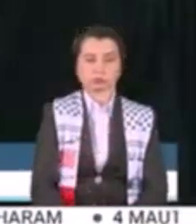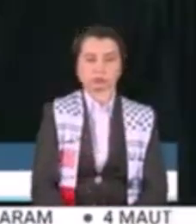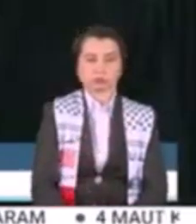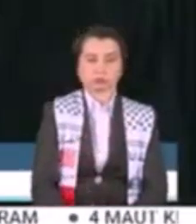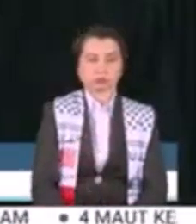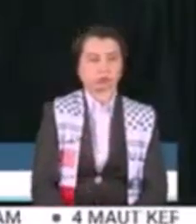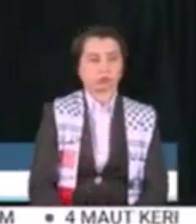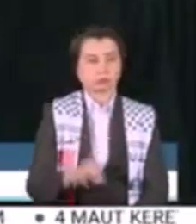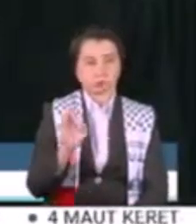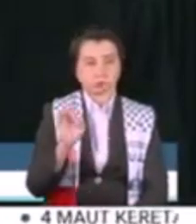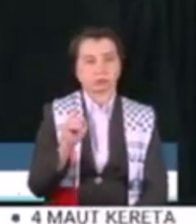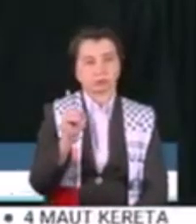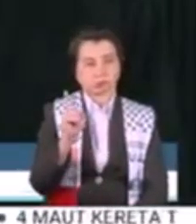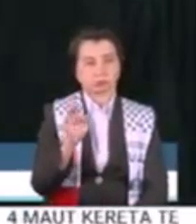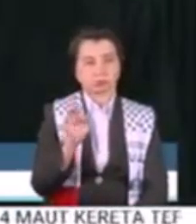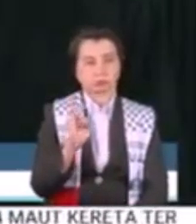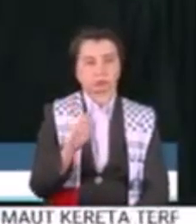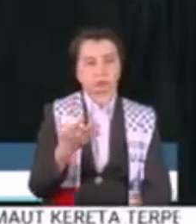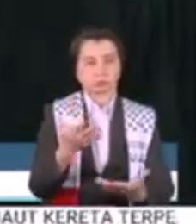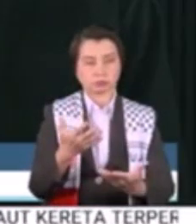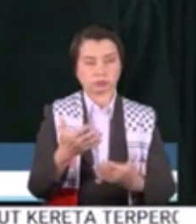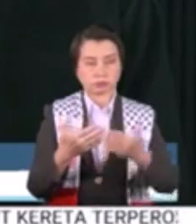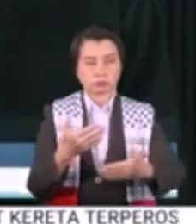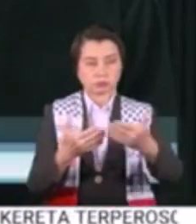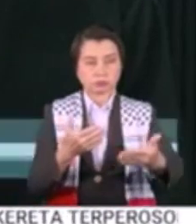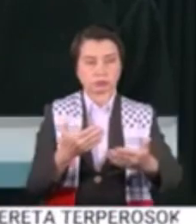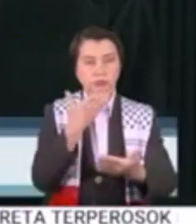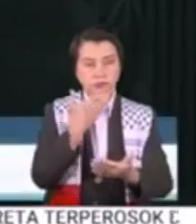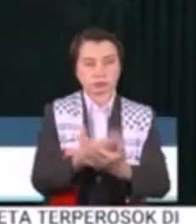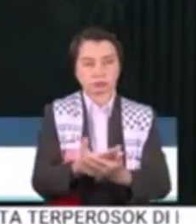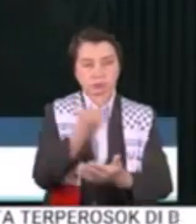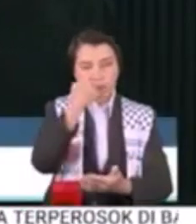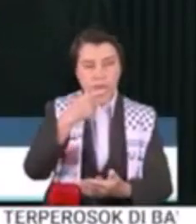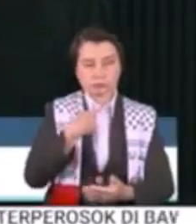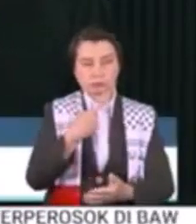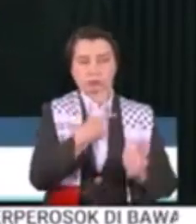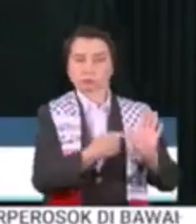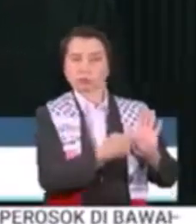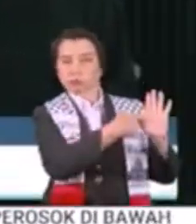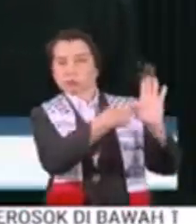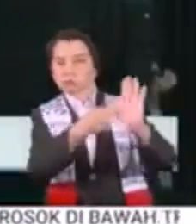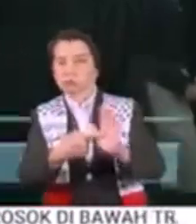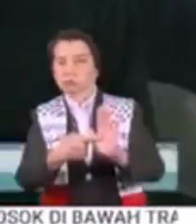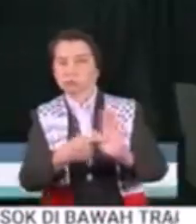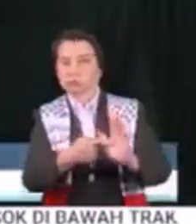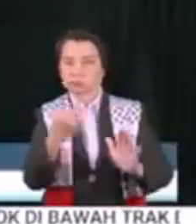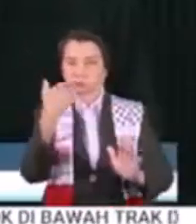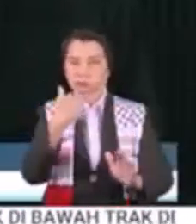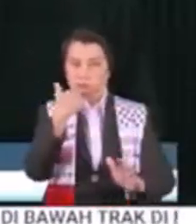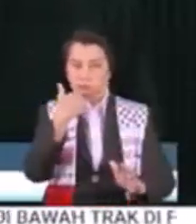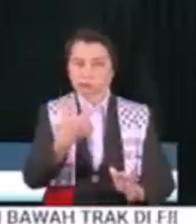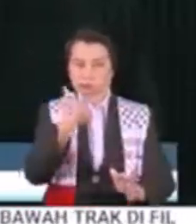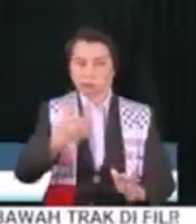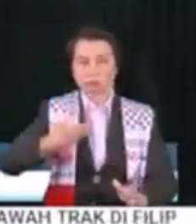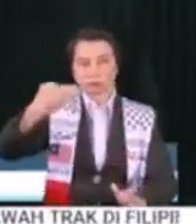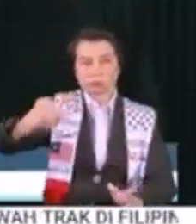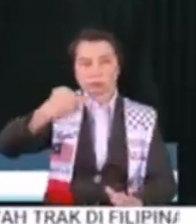Ini satu langkah yang baik daripada lokal kita untuk menonjolkan balik cerita-cerita lama, cerita-cerita